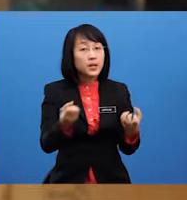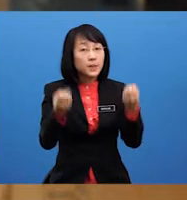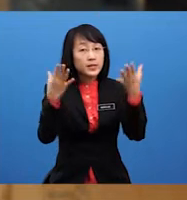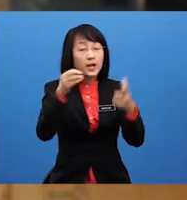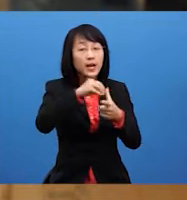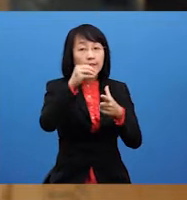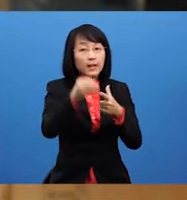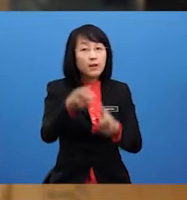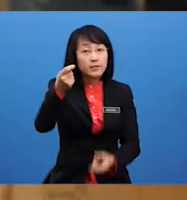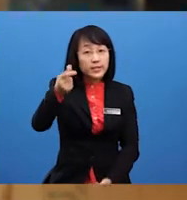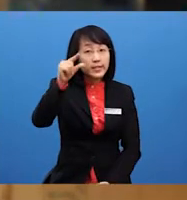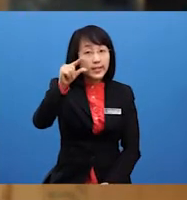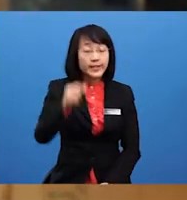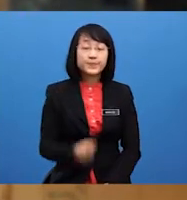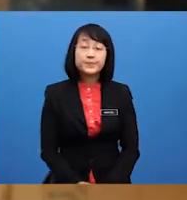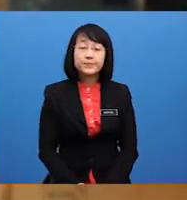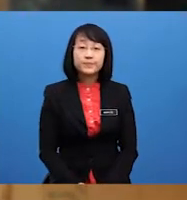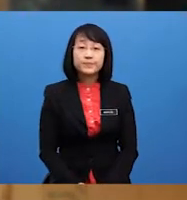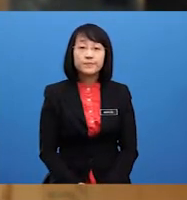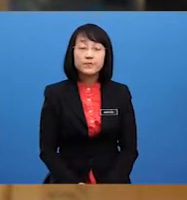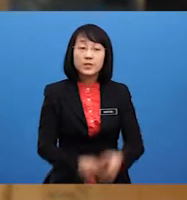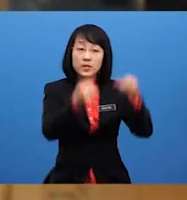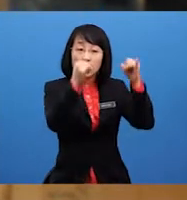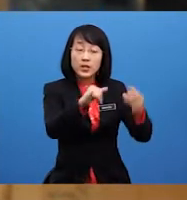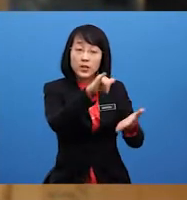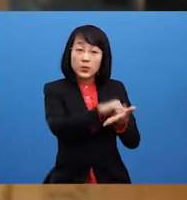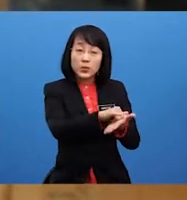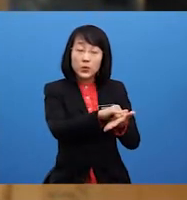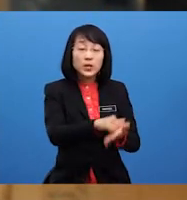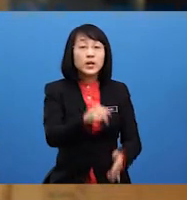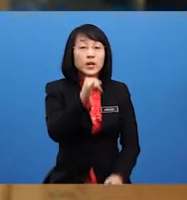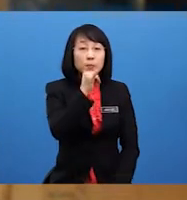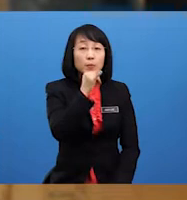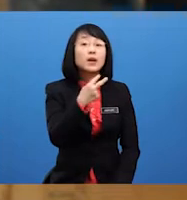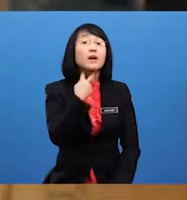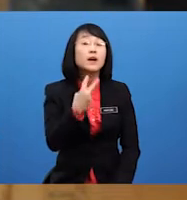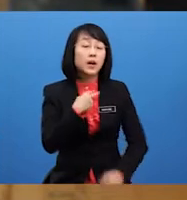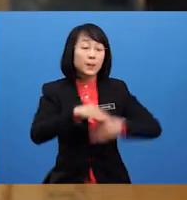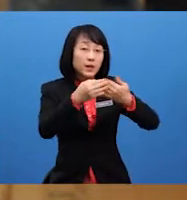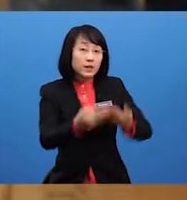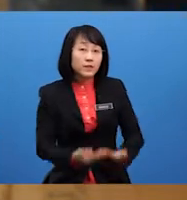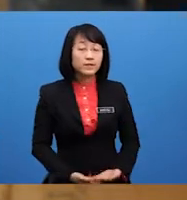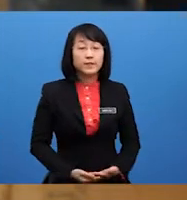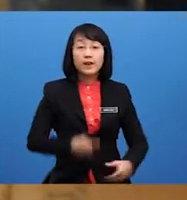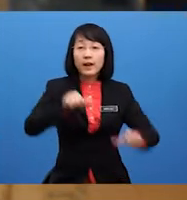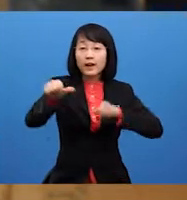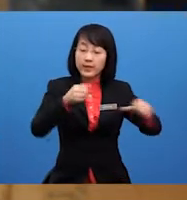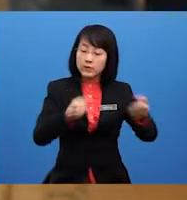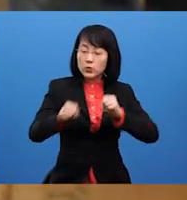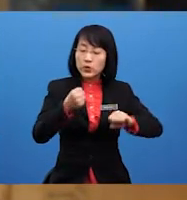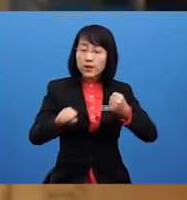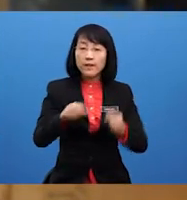sedikit. Adakah individu itu seorang ibu yang hamil, individu yang aktif bersukan dan pelbagai